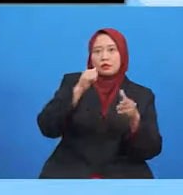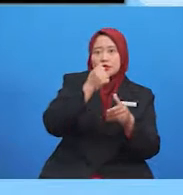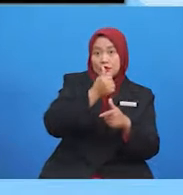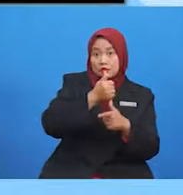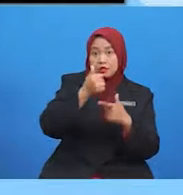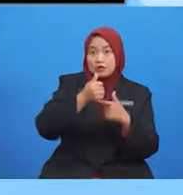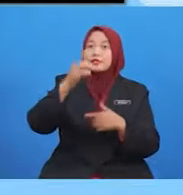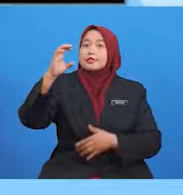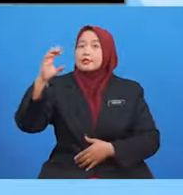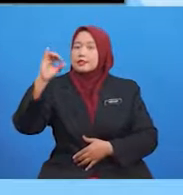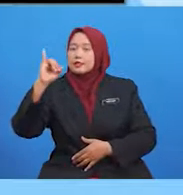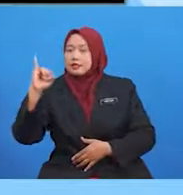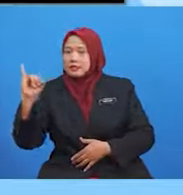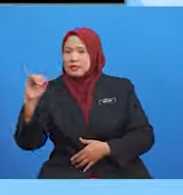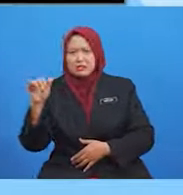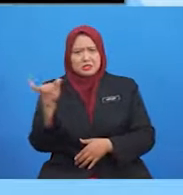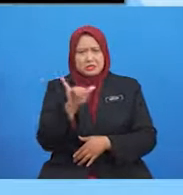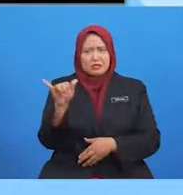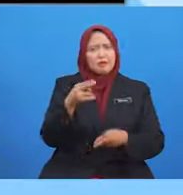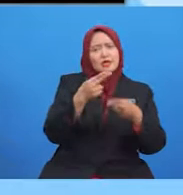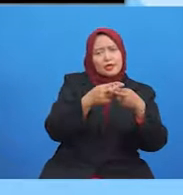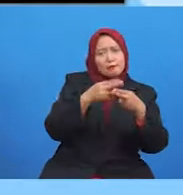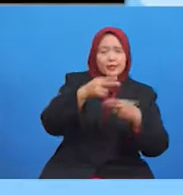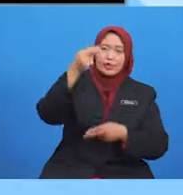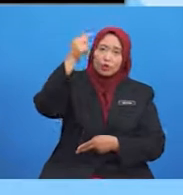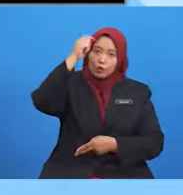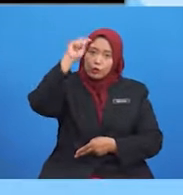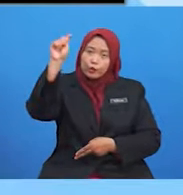sama macam nama tokoh kita sebentar tadi.